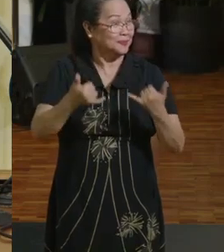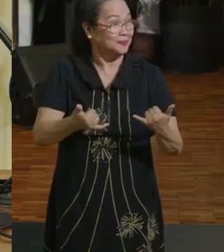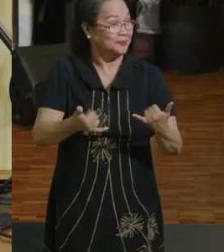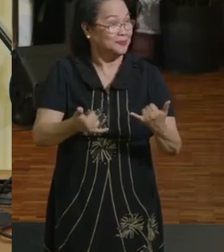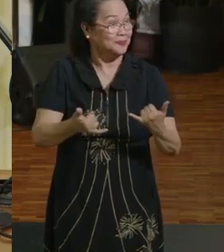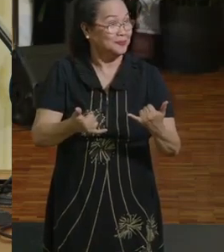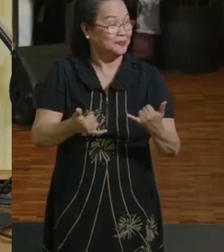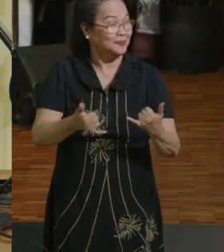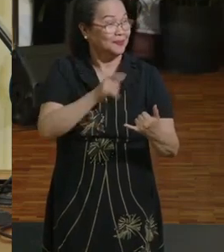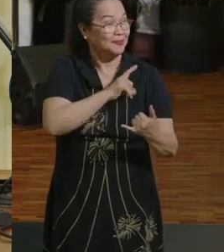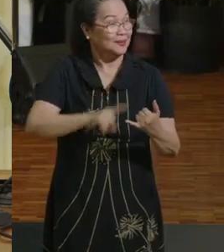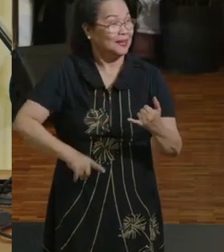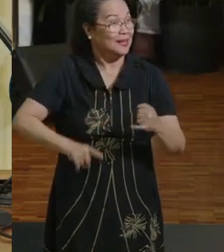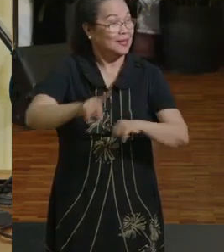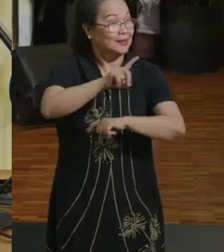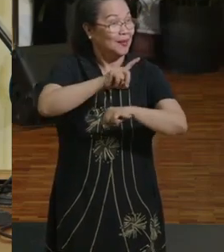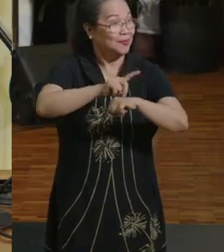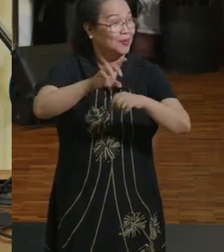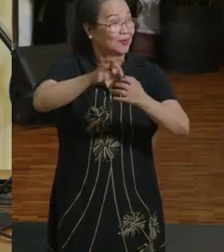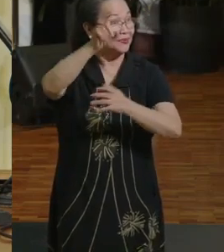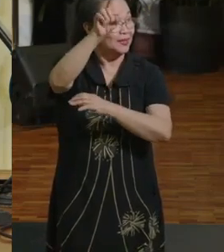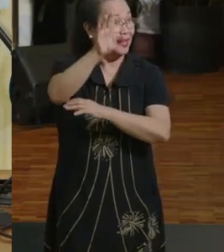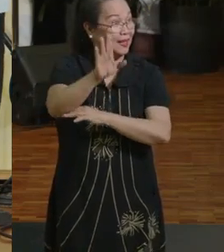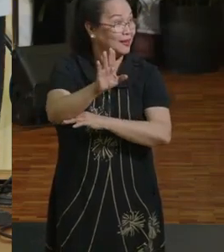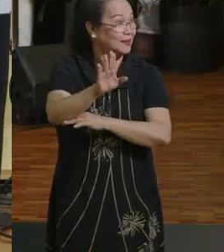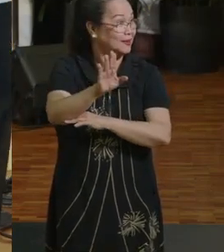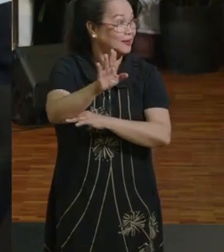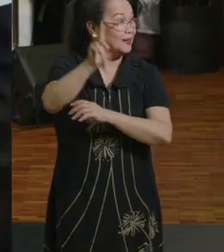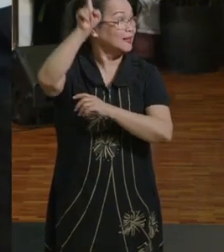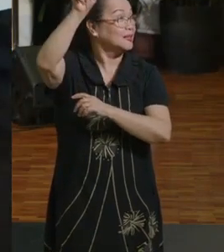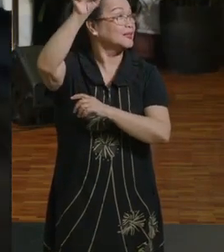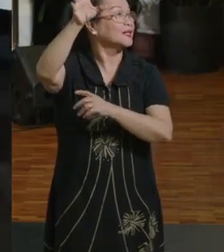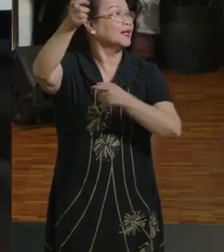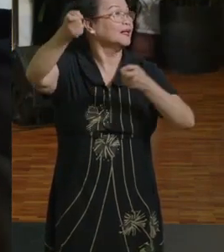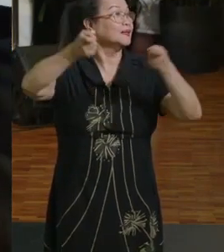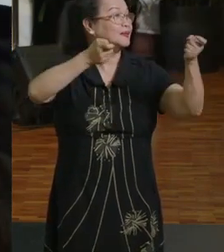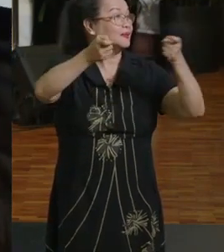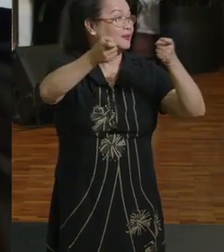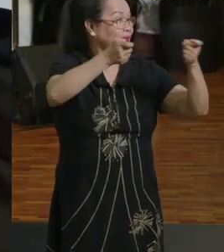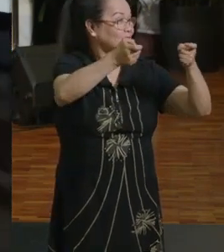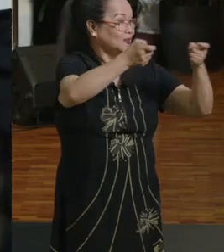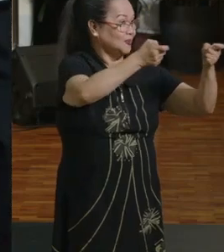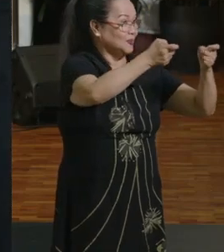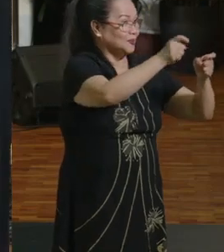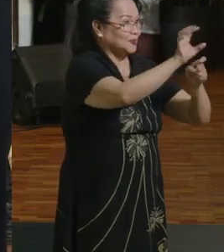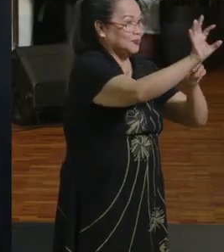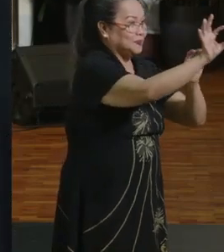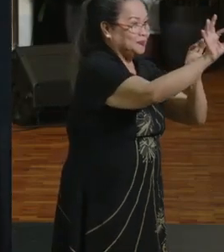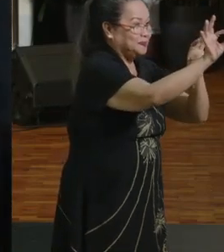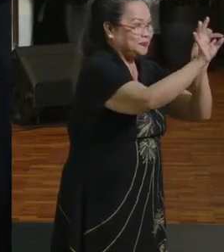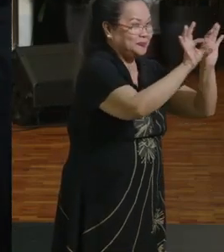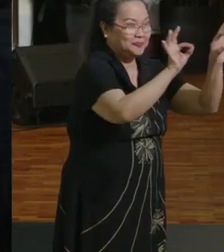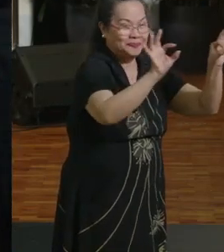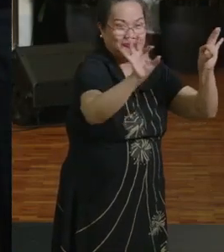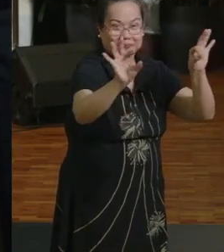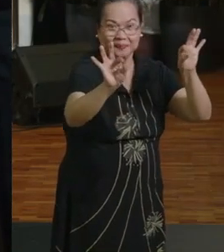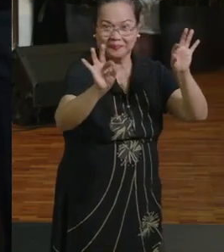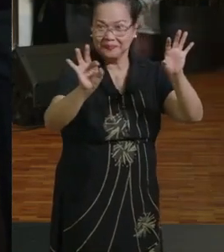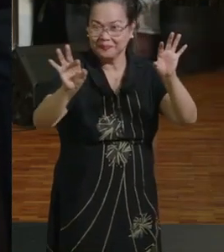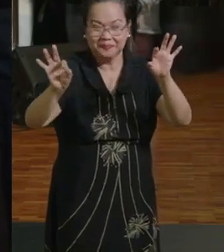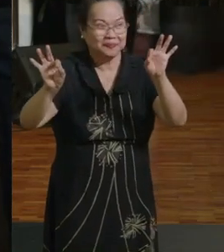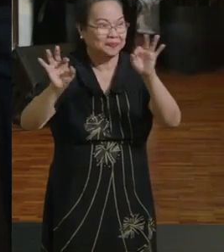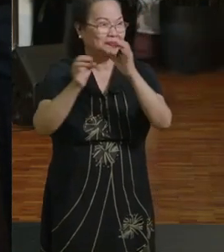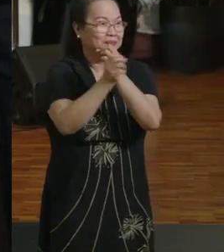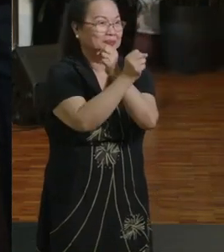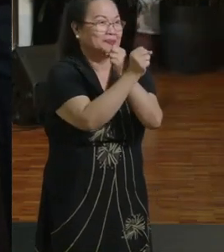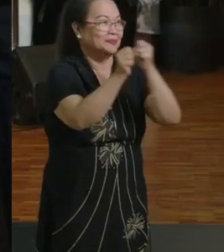sense, ang kingdom of God ay ang kanyang paghahari sa mga taong kanyang hinirang at niligtas.